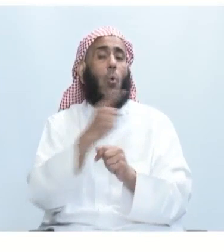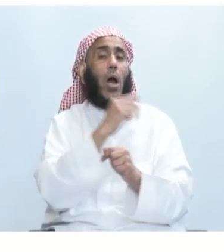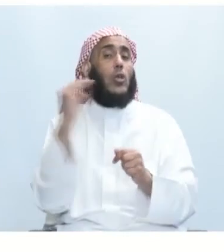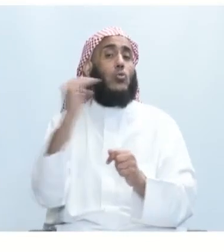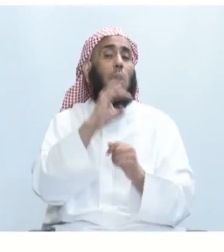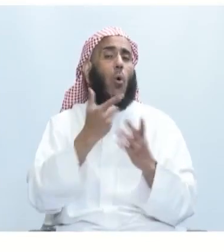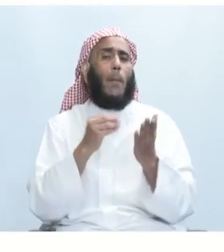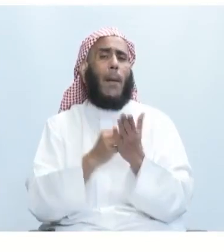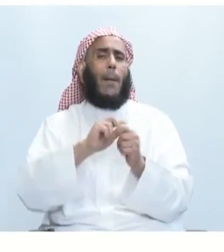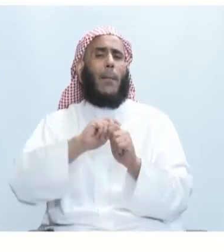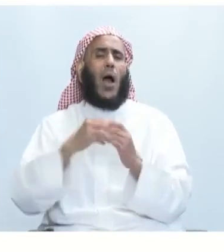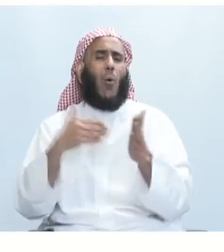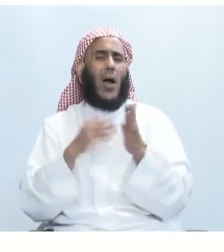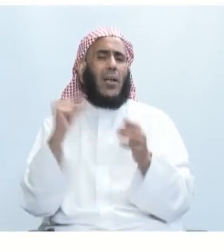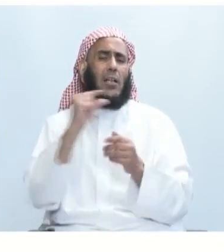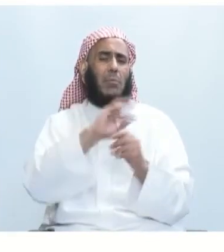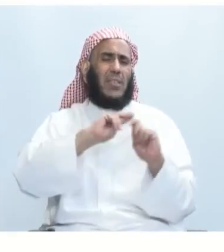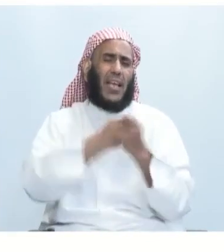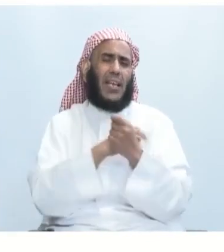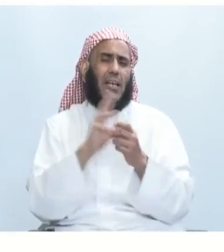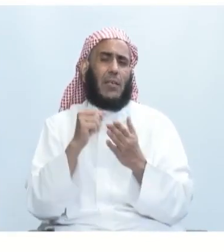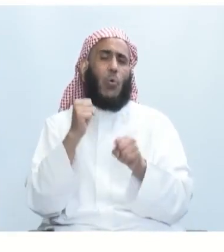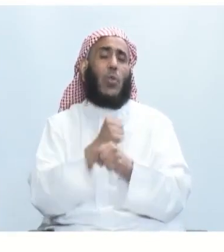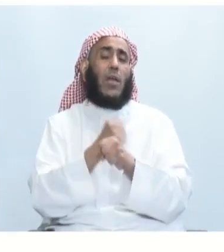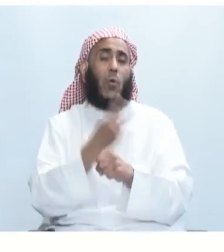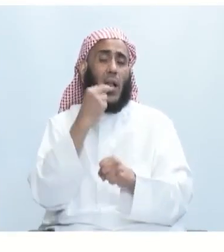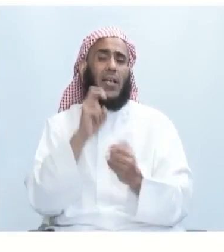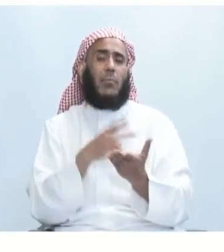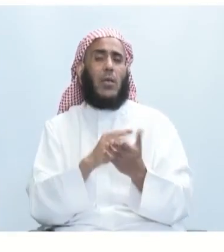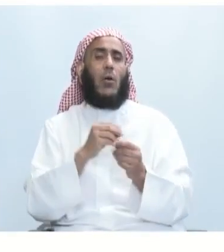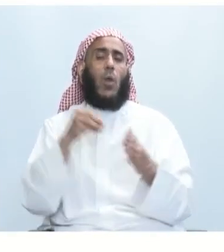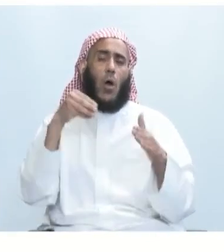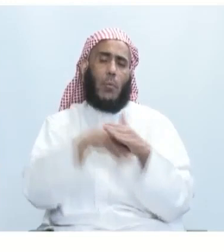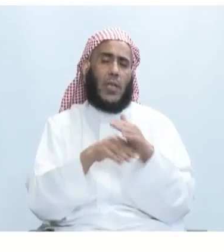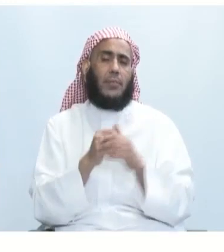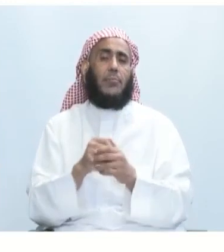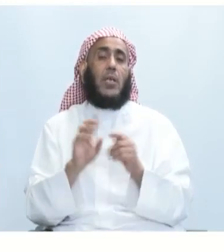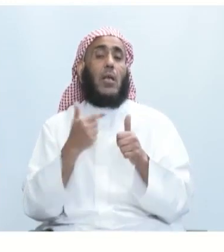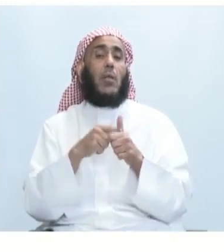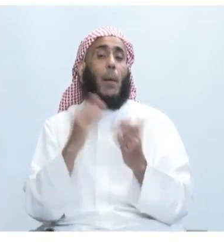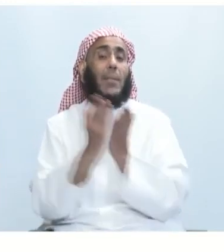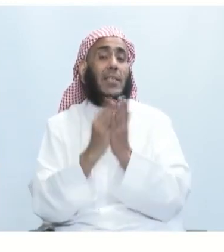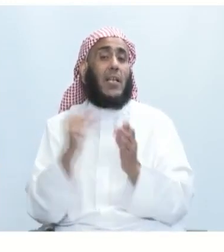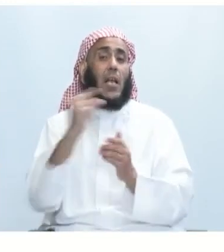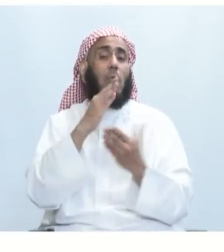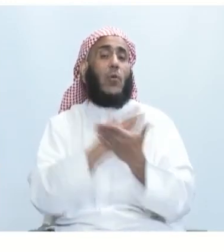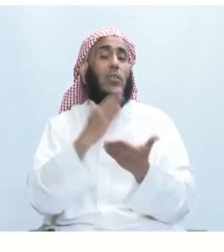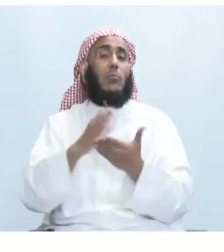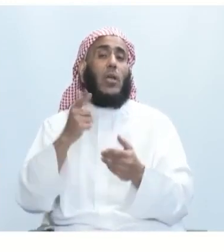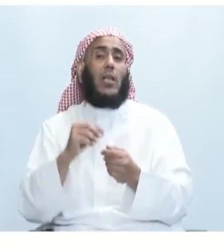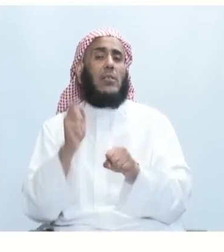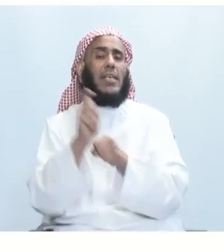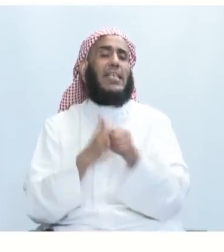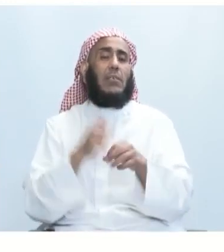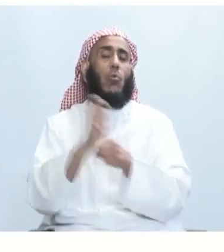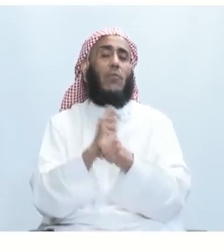وما يطر من على اخر الكلمات فيها من تغيير بحسب وظائفها الاعرابيه والعوامل الداخله عليها يبدا بدراسه الكلمه فيقسم اسم فعل